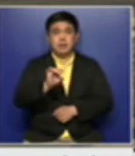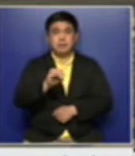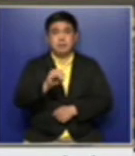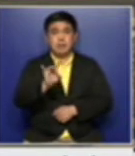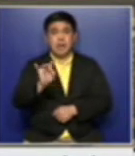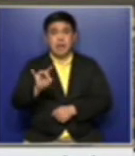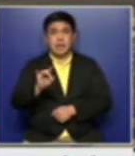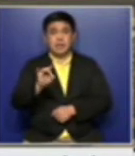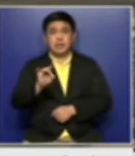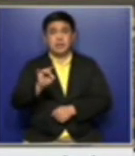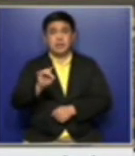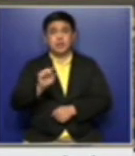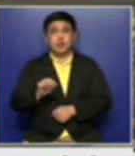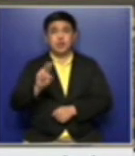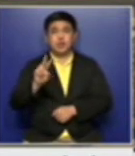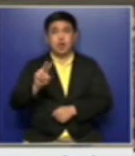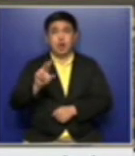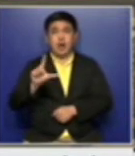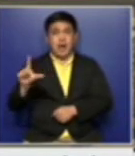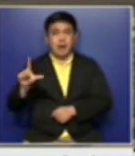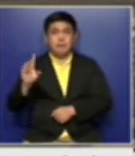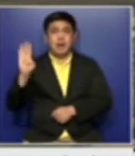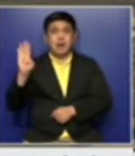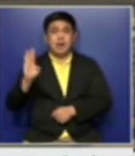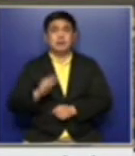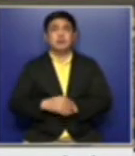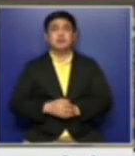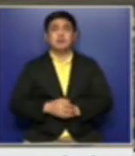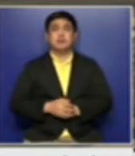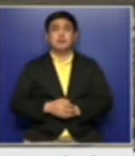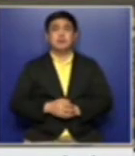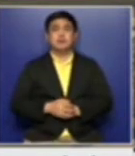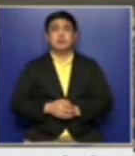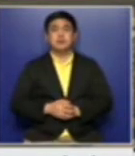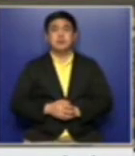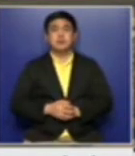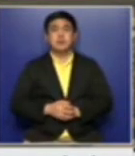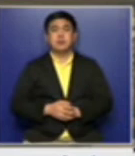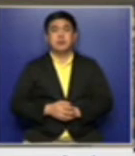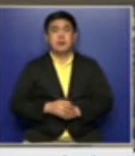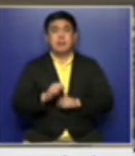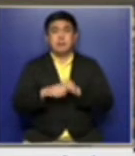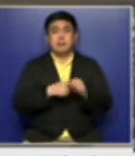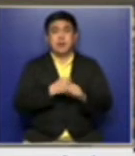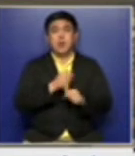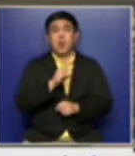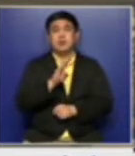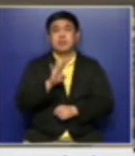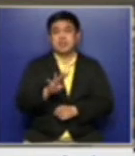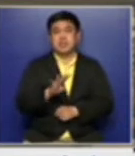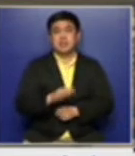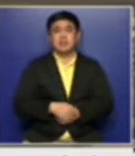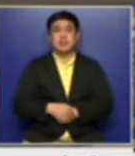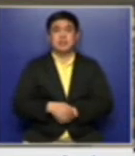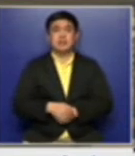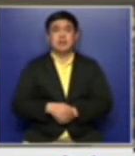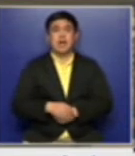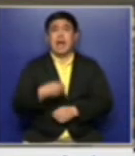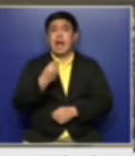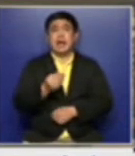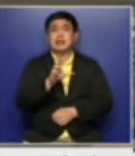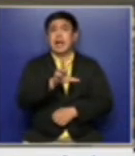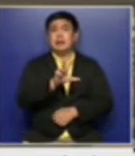36,988 ล้าน 200,000 บาทนะคะส่วนปี64อุดหนุนอีกนะคะให้